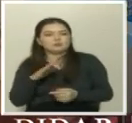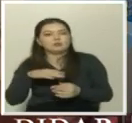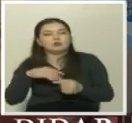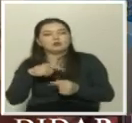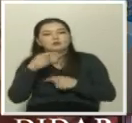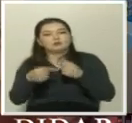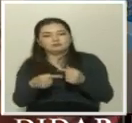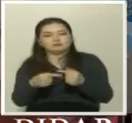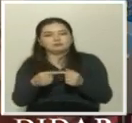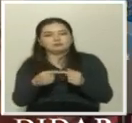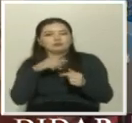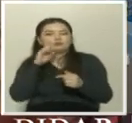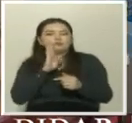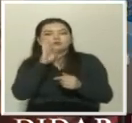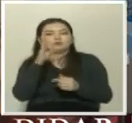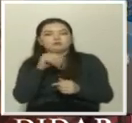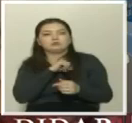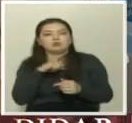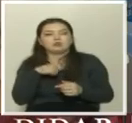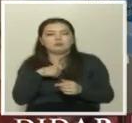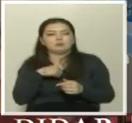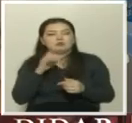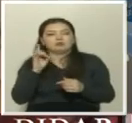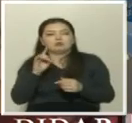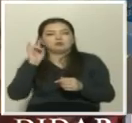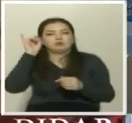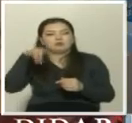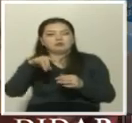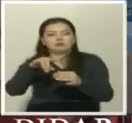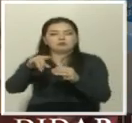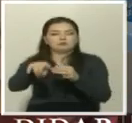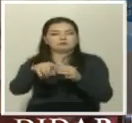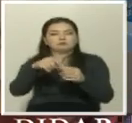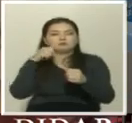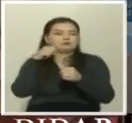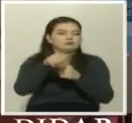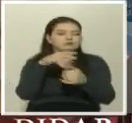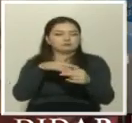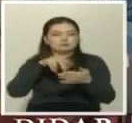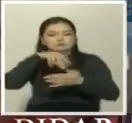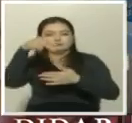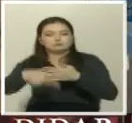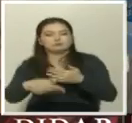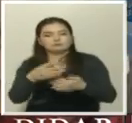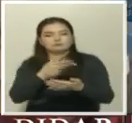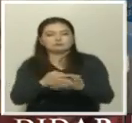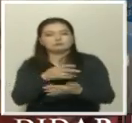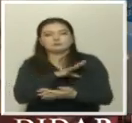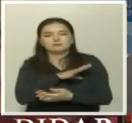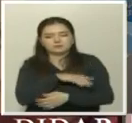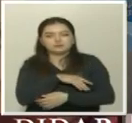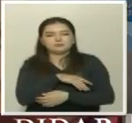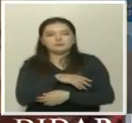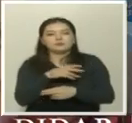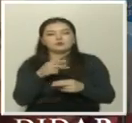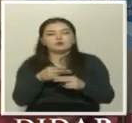07:15 разбил дверь стеклянную, входную, вышел в коридор и спрыгнул